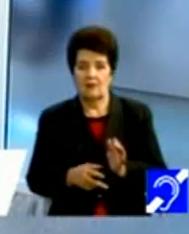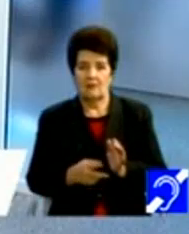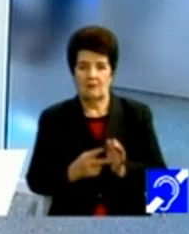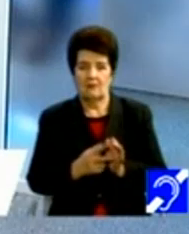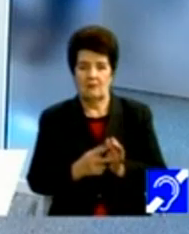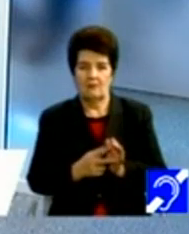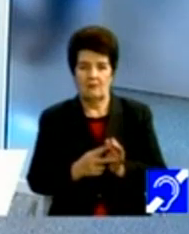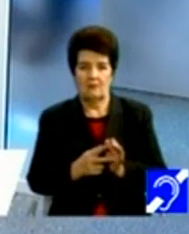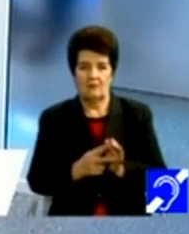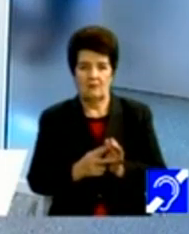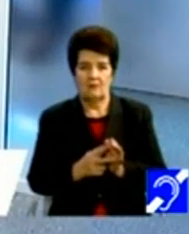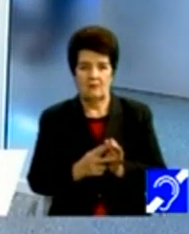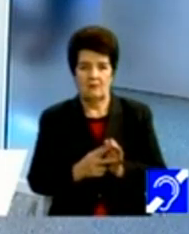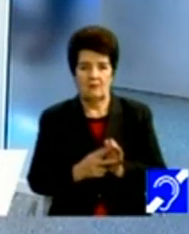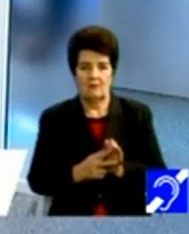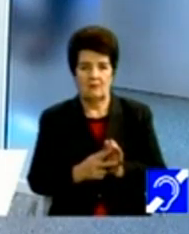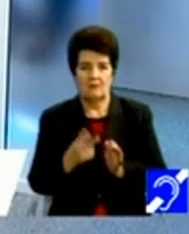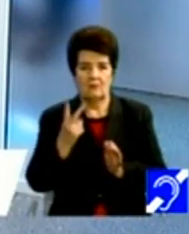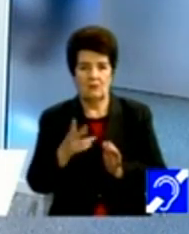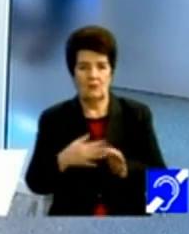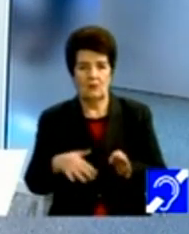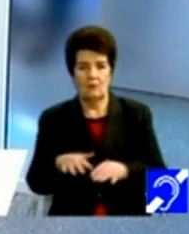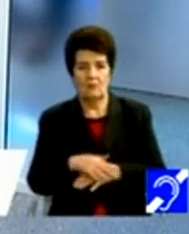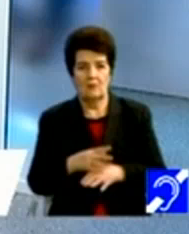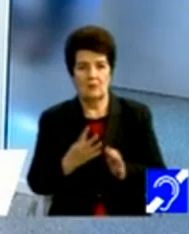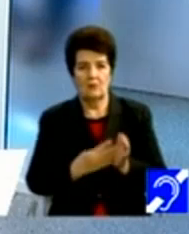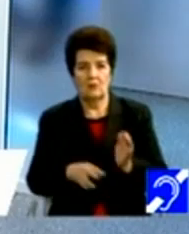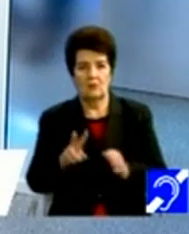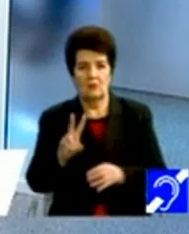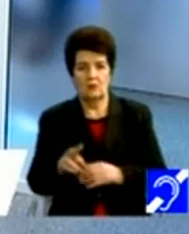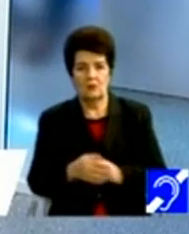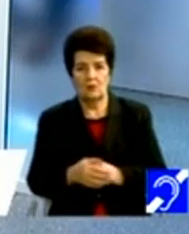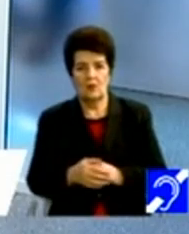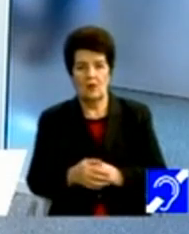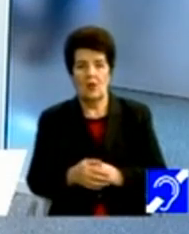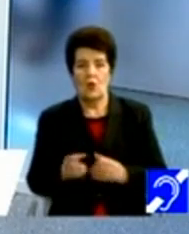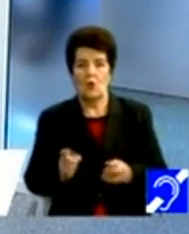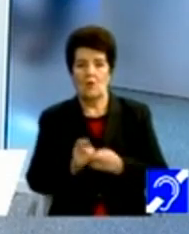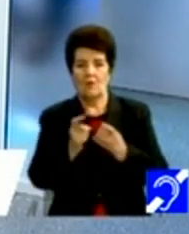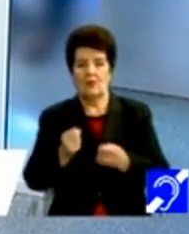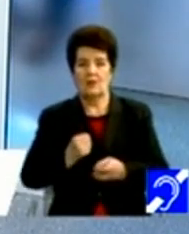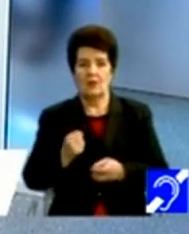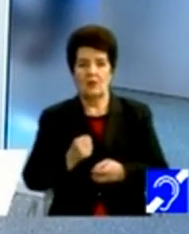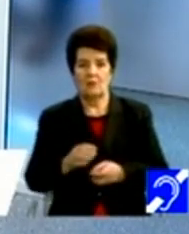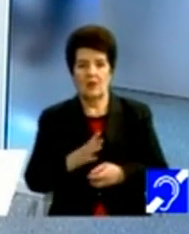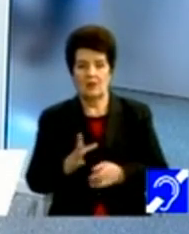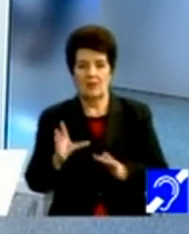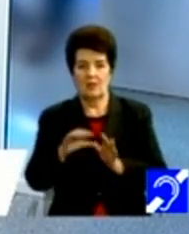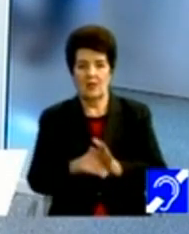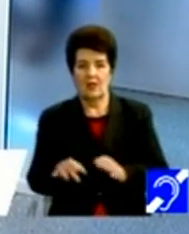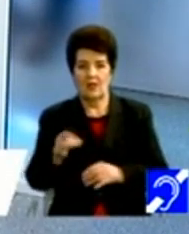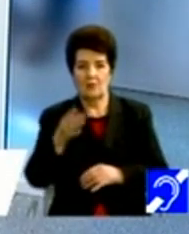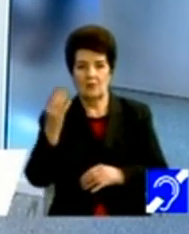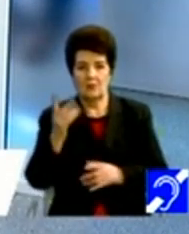Da. Răspuns corect, 2 martie 1992, odată cu începerea conflictului armat de pe Nistru, aderarea Republicii Moldova